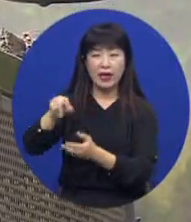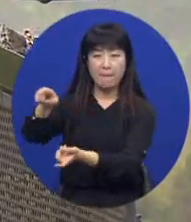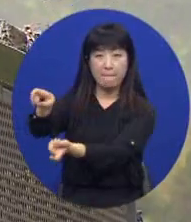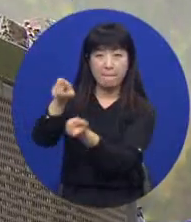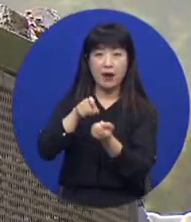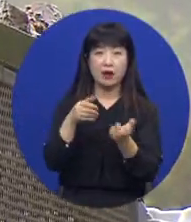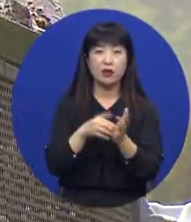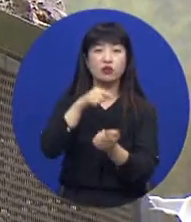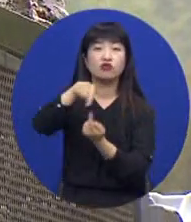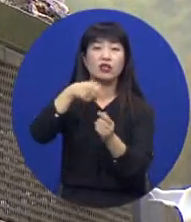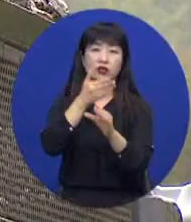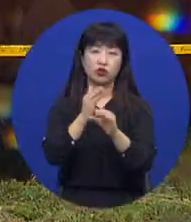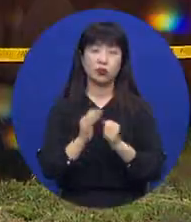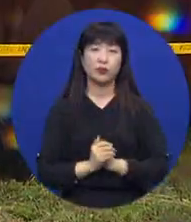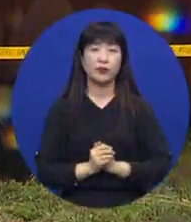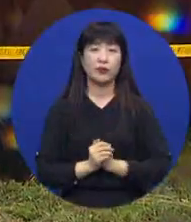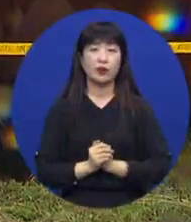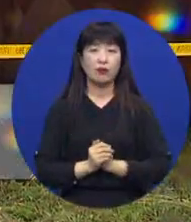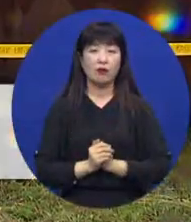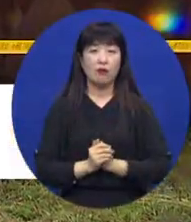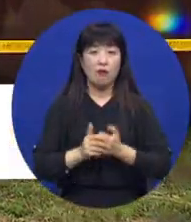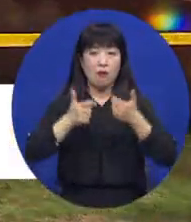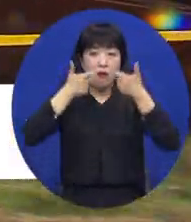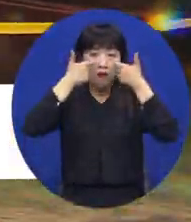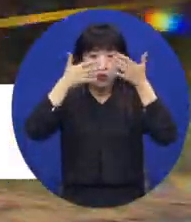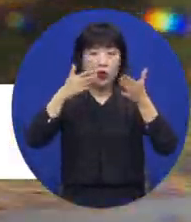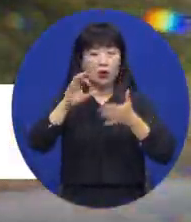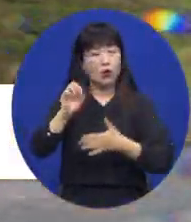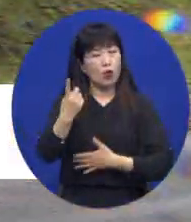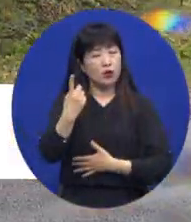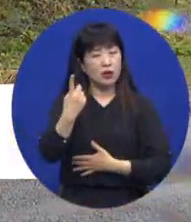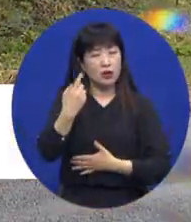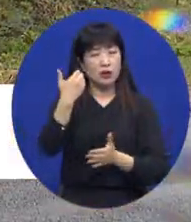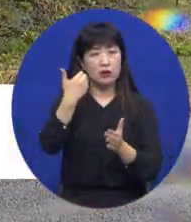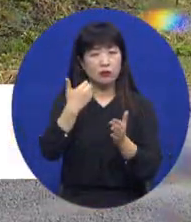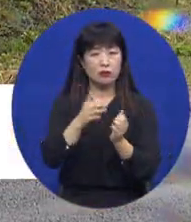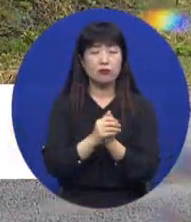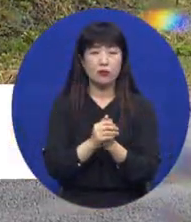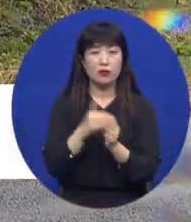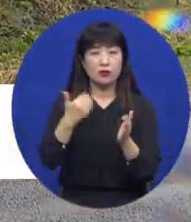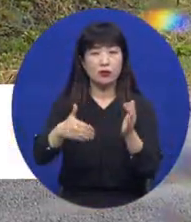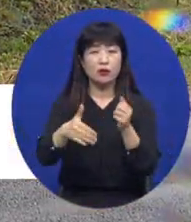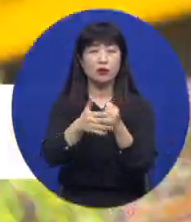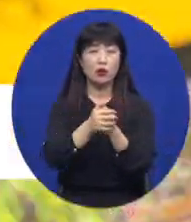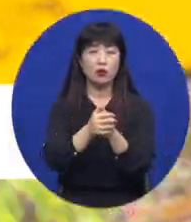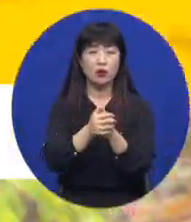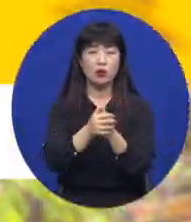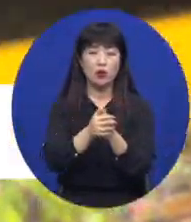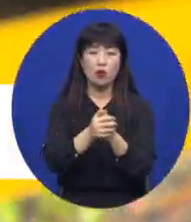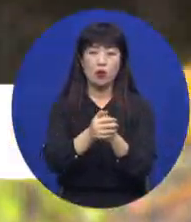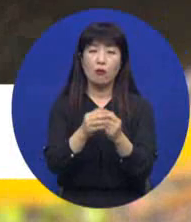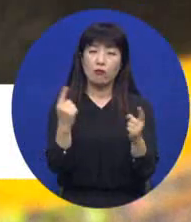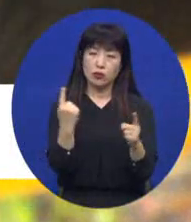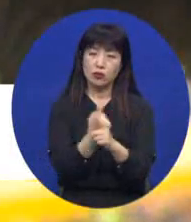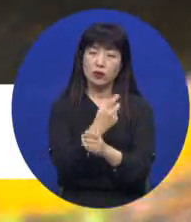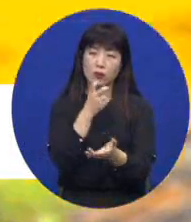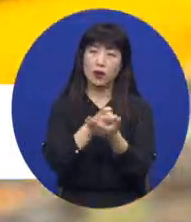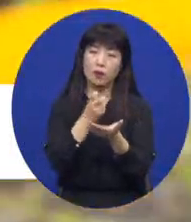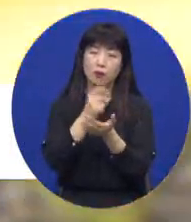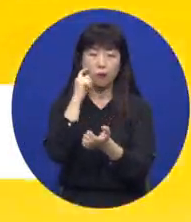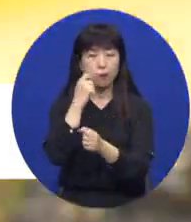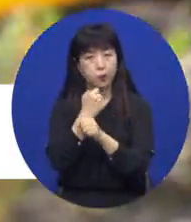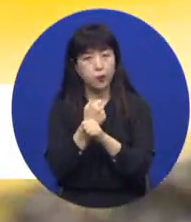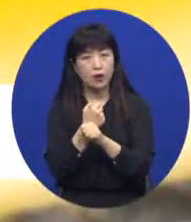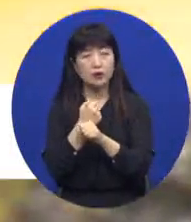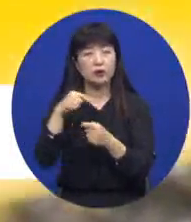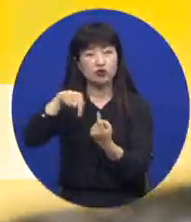왔습니다. 정확하게 원인이 규명이 되고 그다음에 거기에 대한 대책까지 서서 운행을